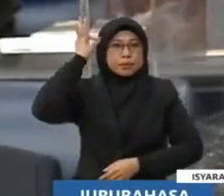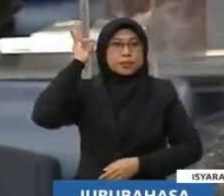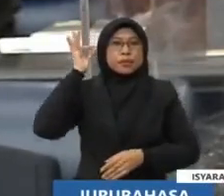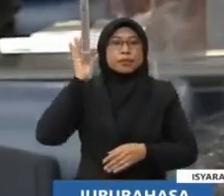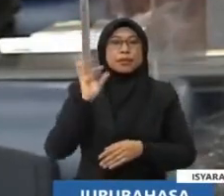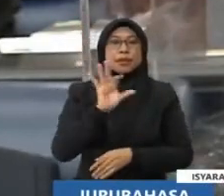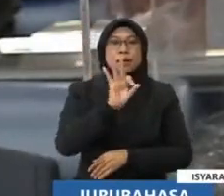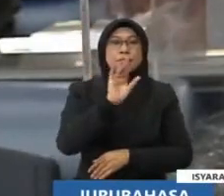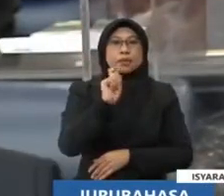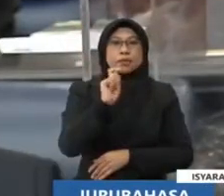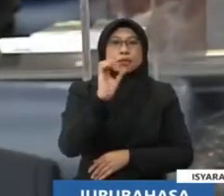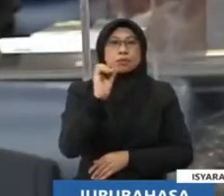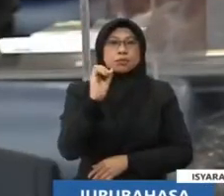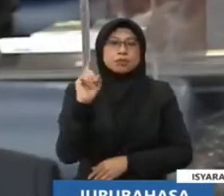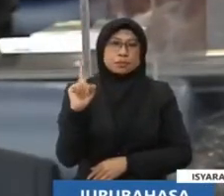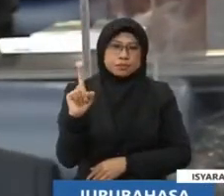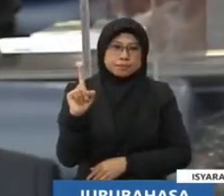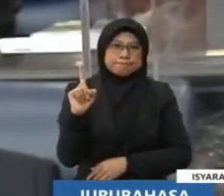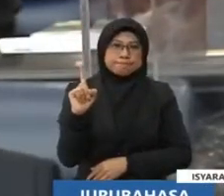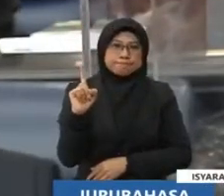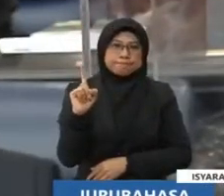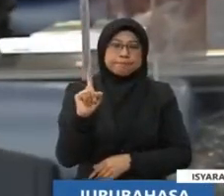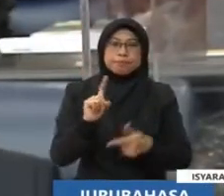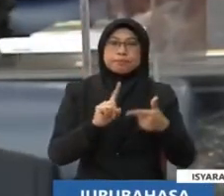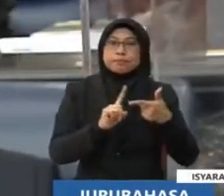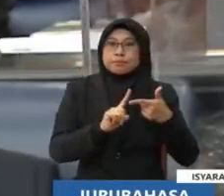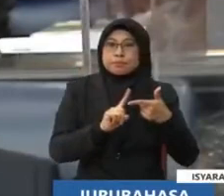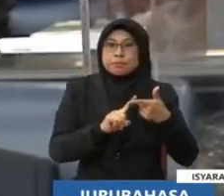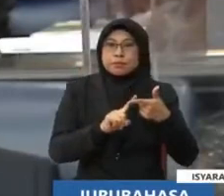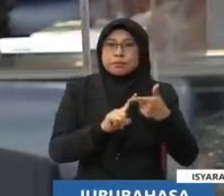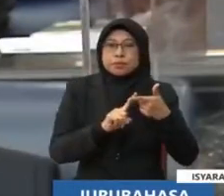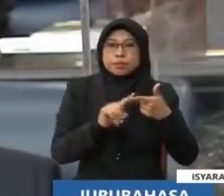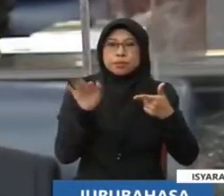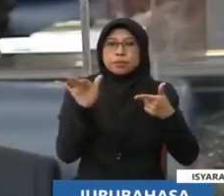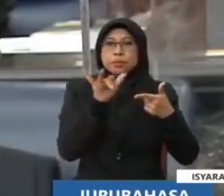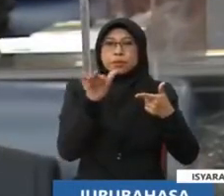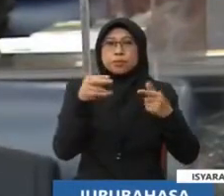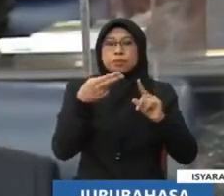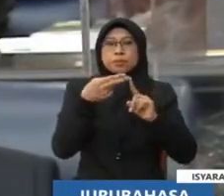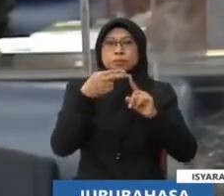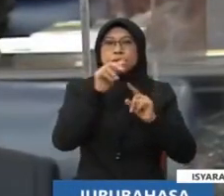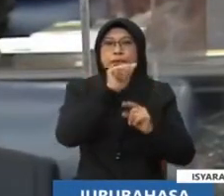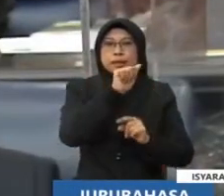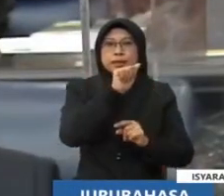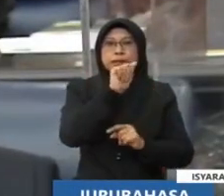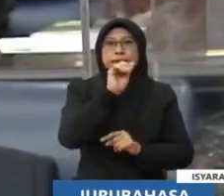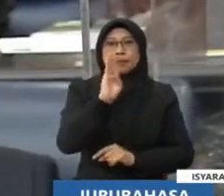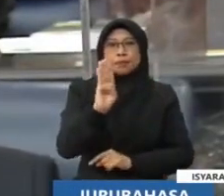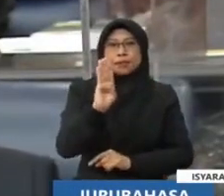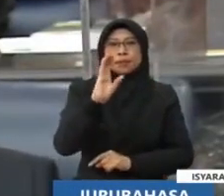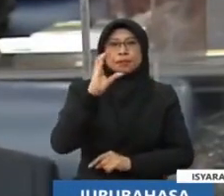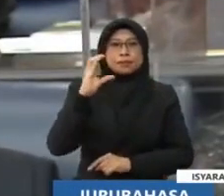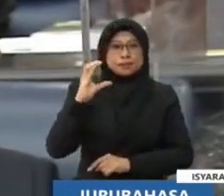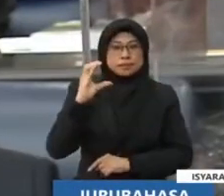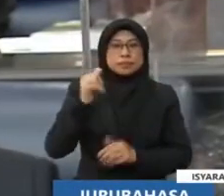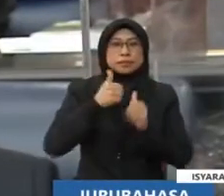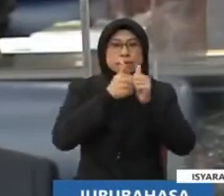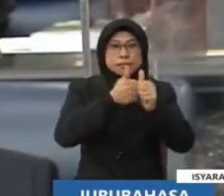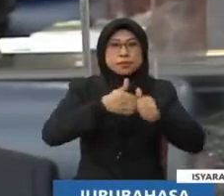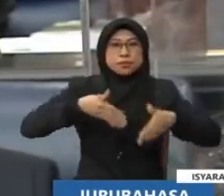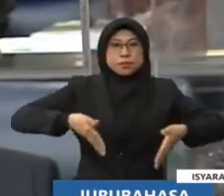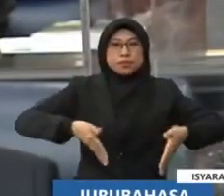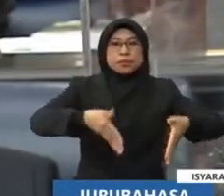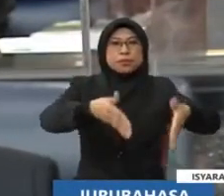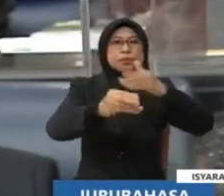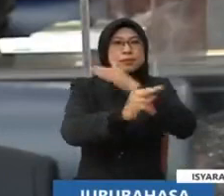seperti FT01. Kedua, abjad seperti A, B, C mengikut